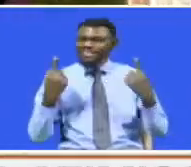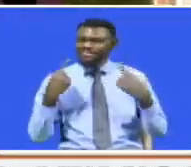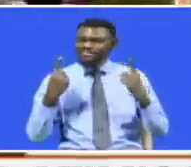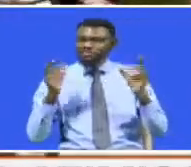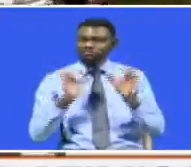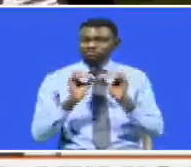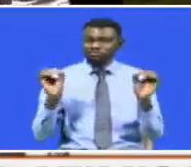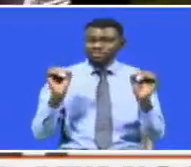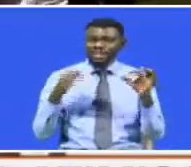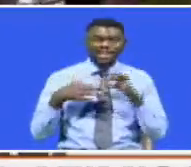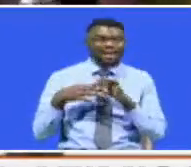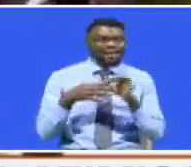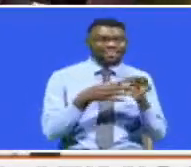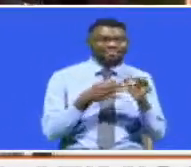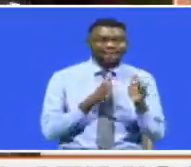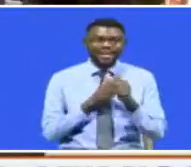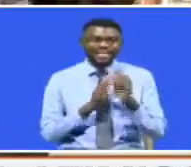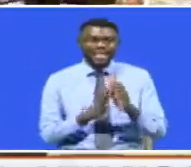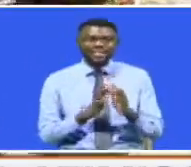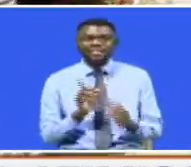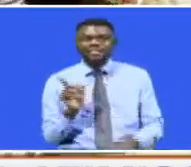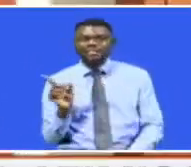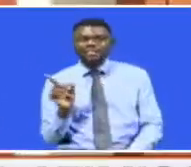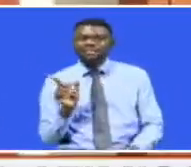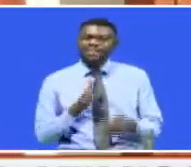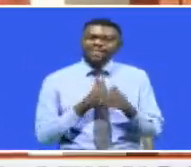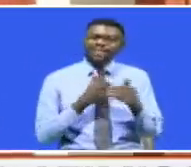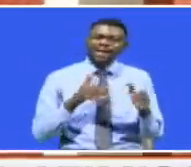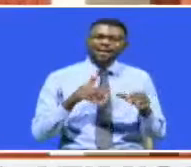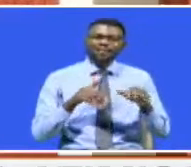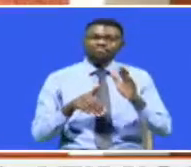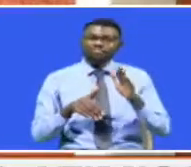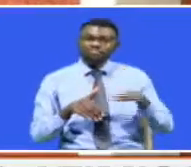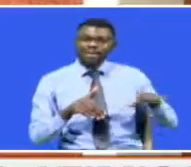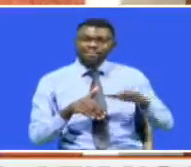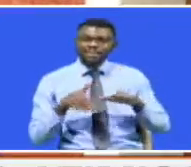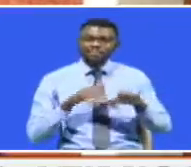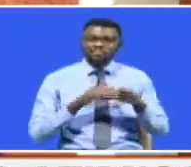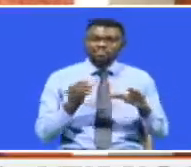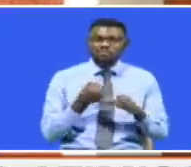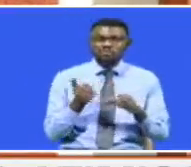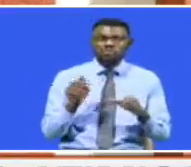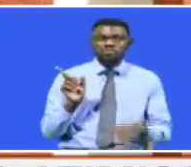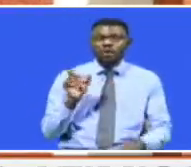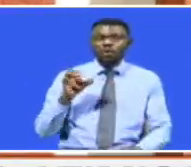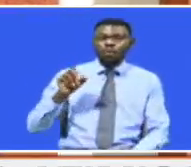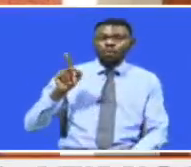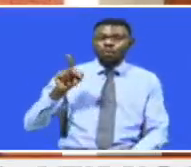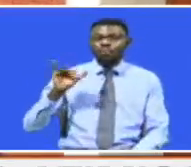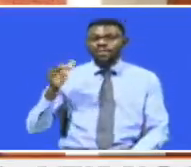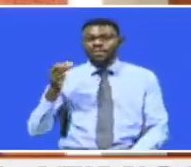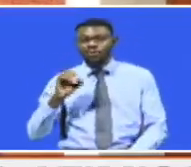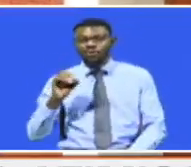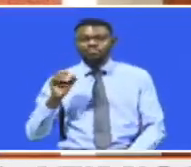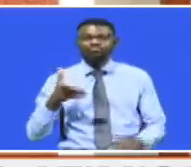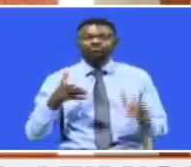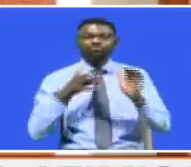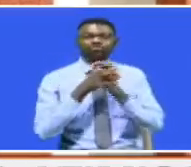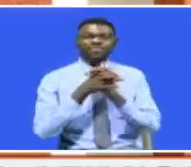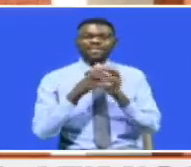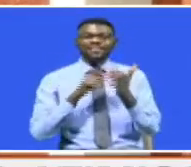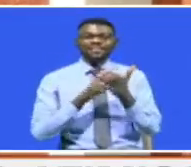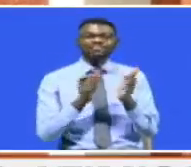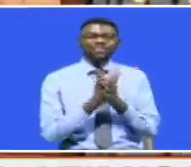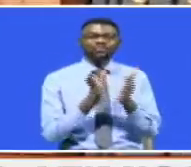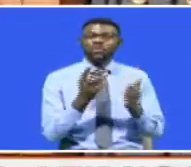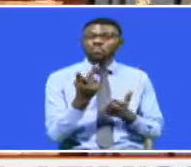ikabidi viongozi wa Azimio, kiongozi wa wachache kwenye bunge la kitaifa Opio Wandai na katibu mkuu wa Jubilee Jeremiah Kioni kujitokeza